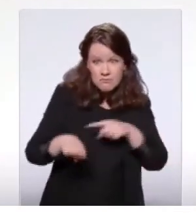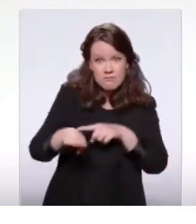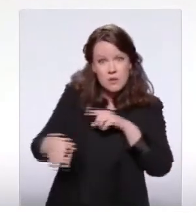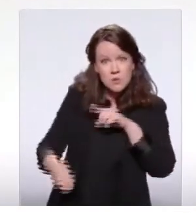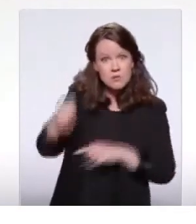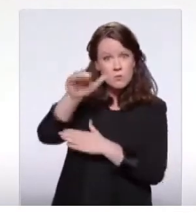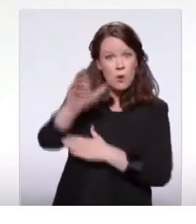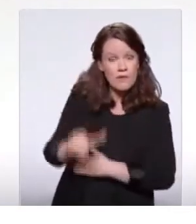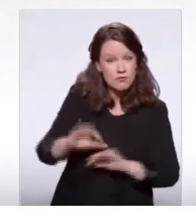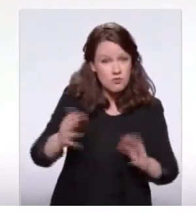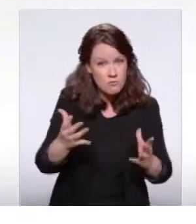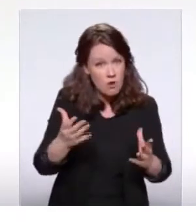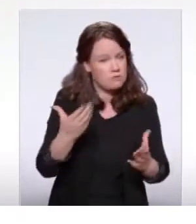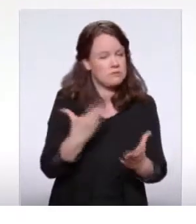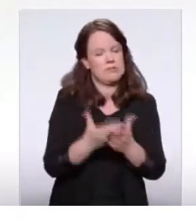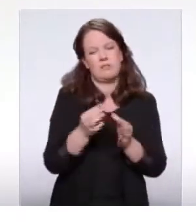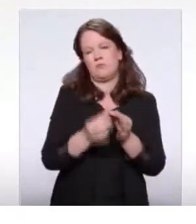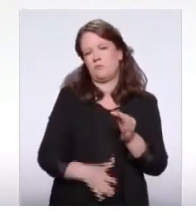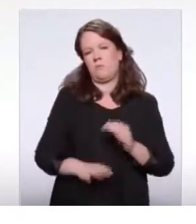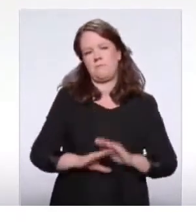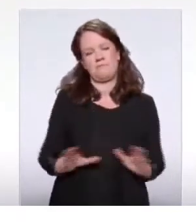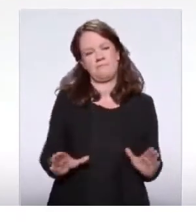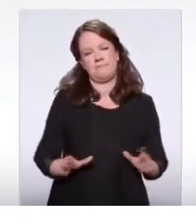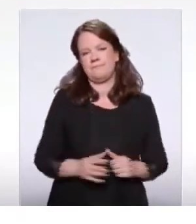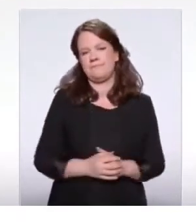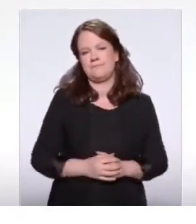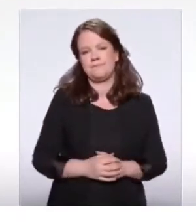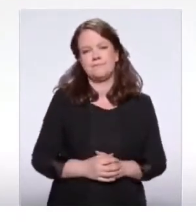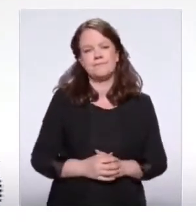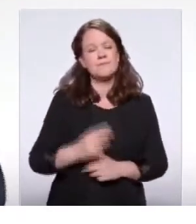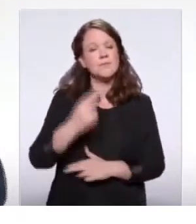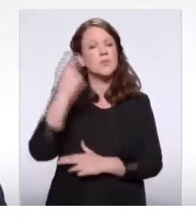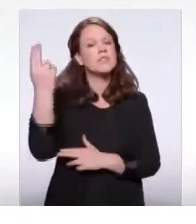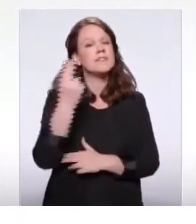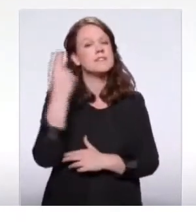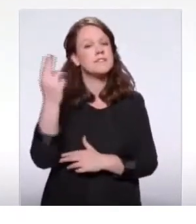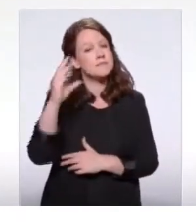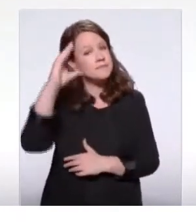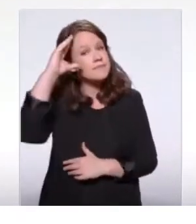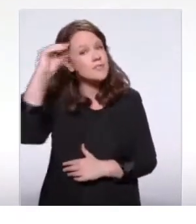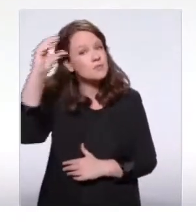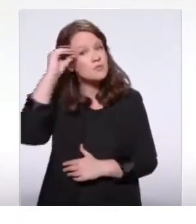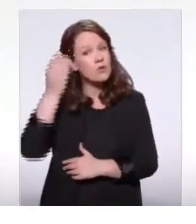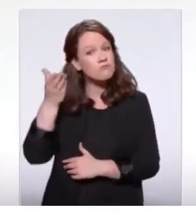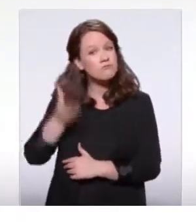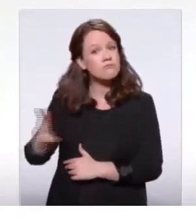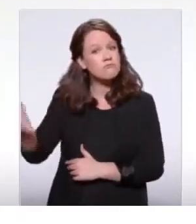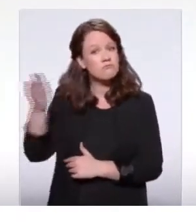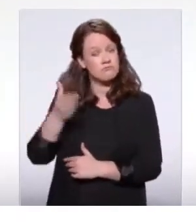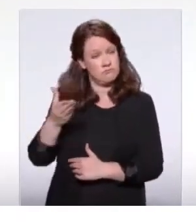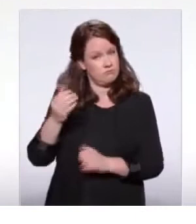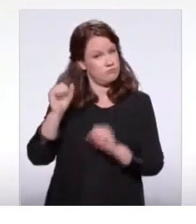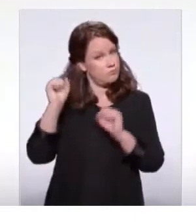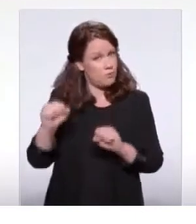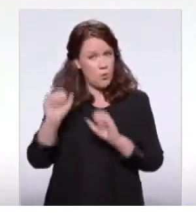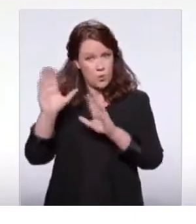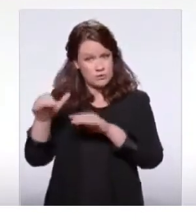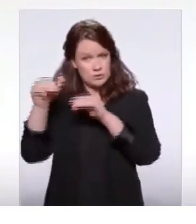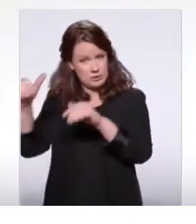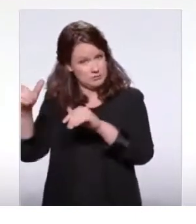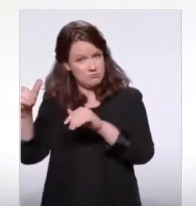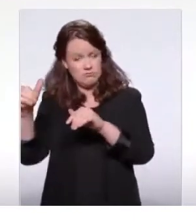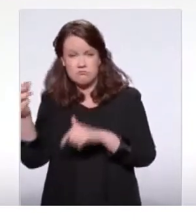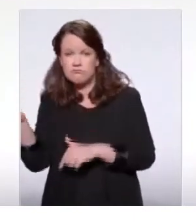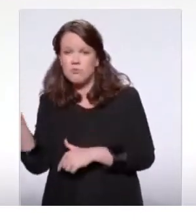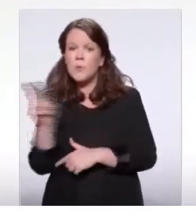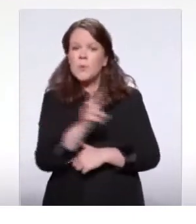de nos enfants. Les étudiants, quant à eux, pourront, pour ceux qui le souhaitent, continuer durant toute cette période à se rendre à